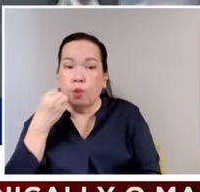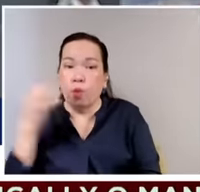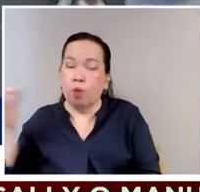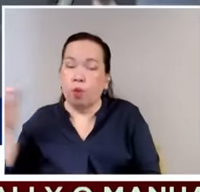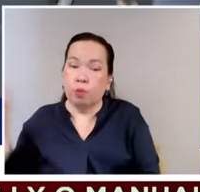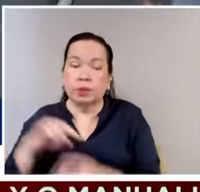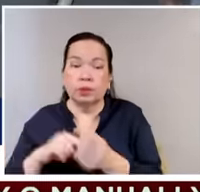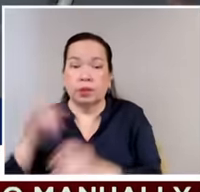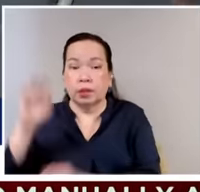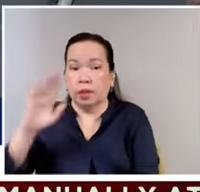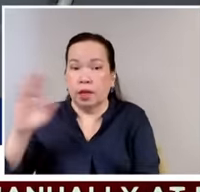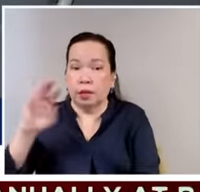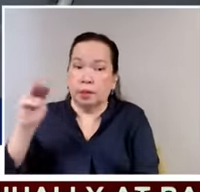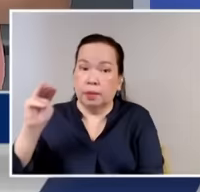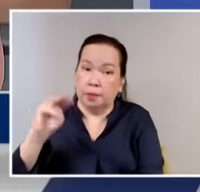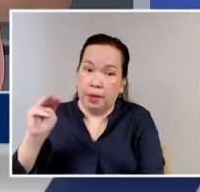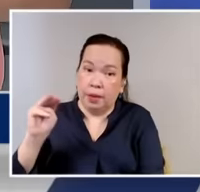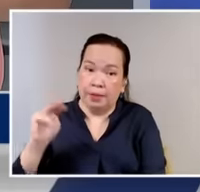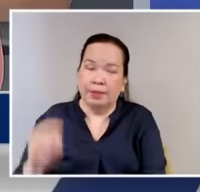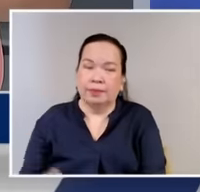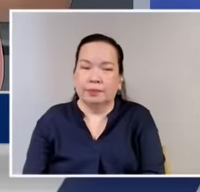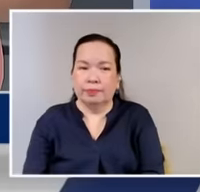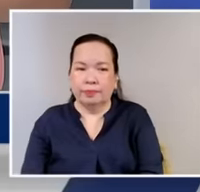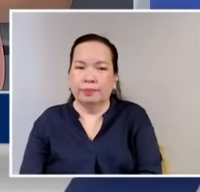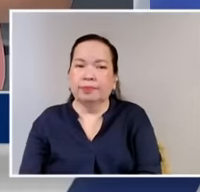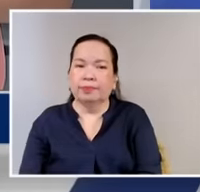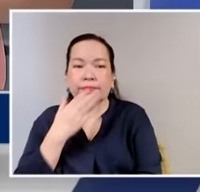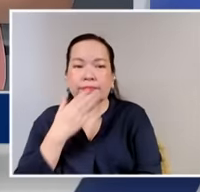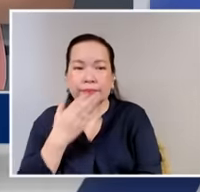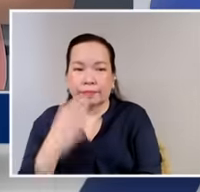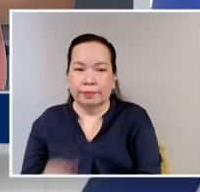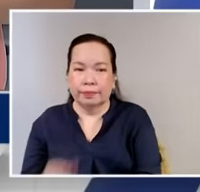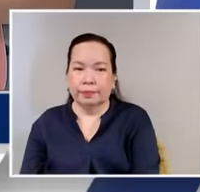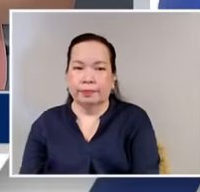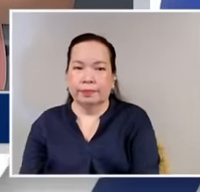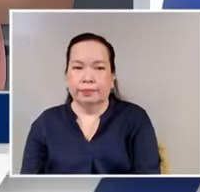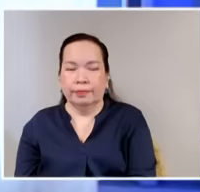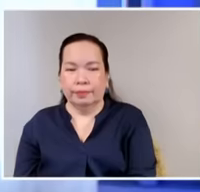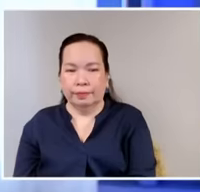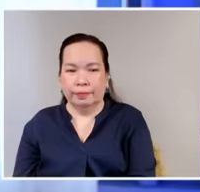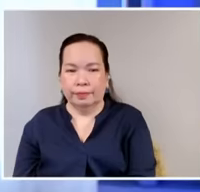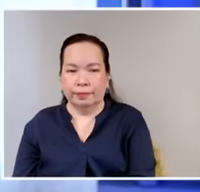sa Lunes. Bernadette. Maraming salamat, Jervis Manahan.